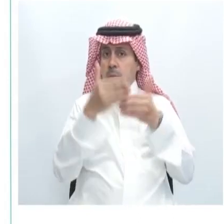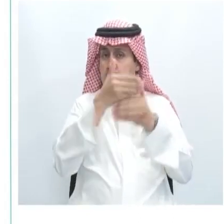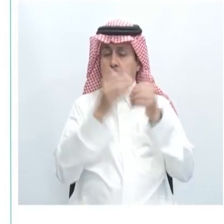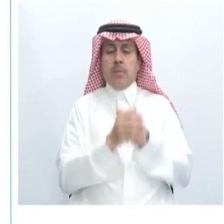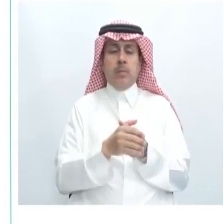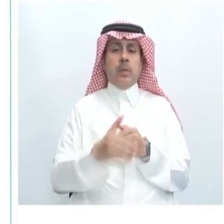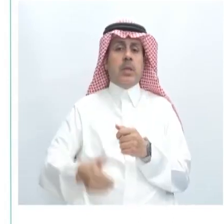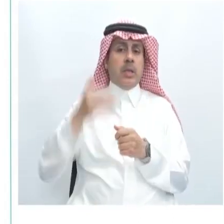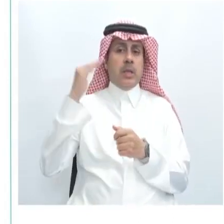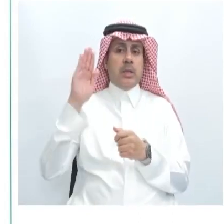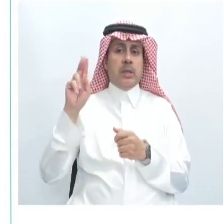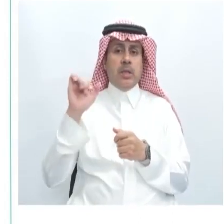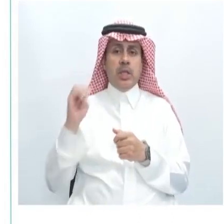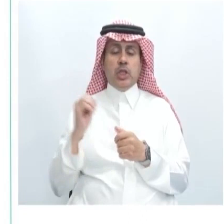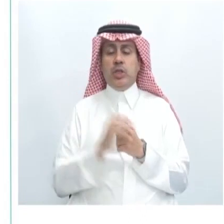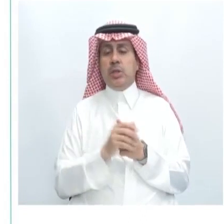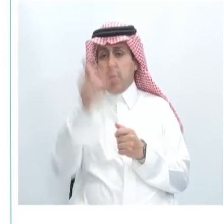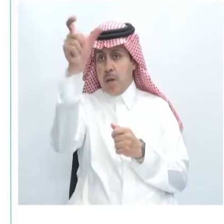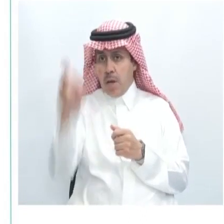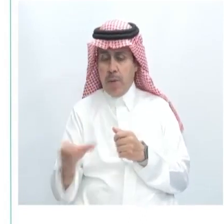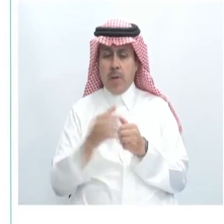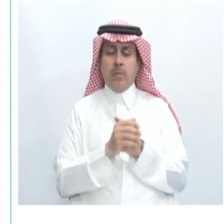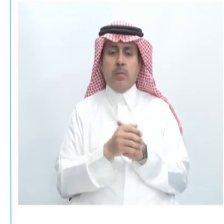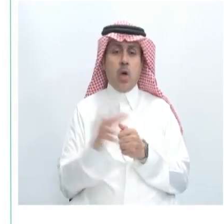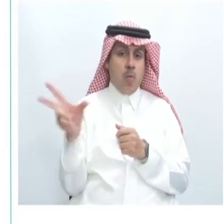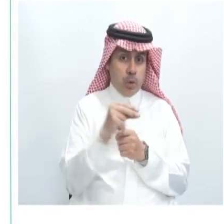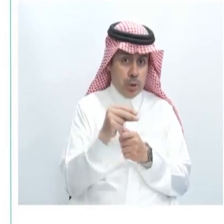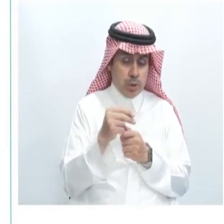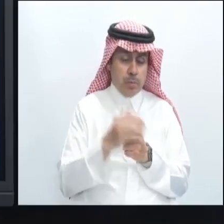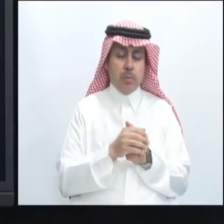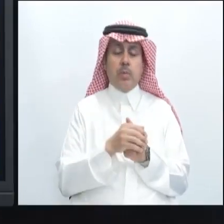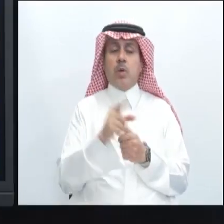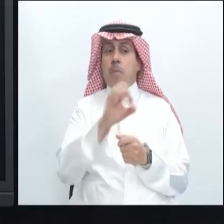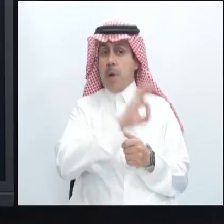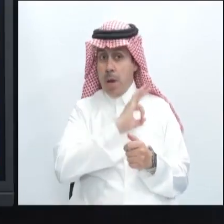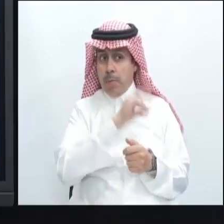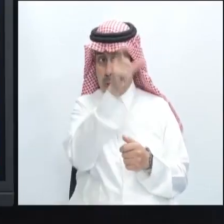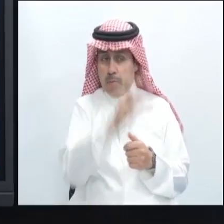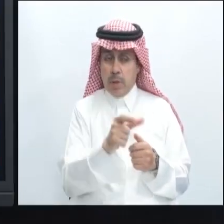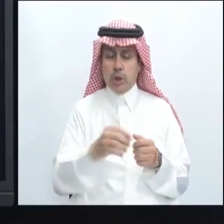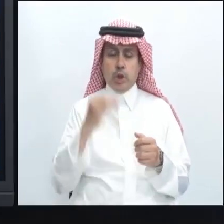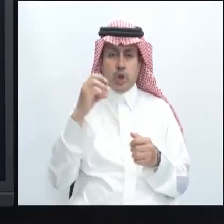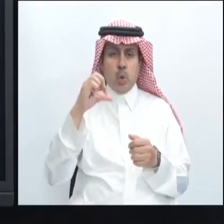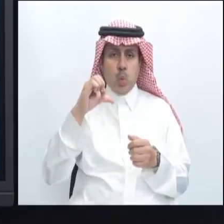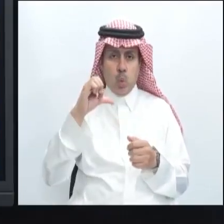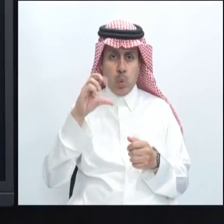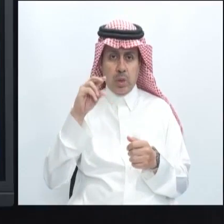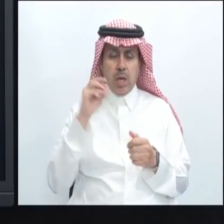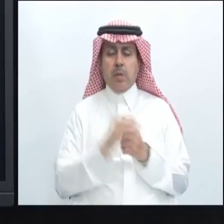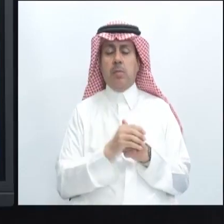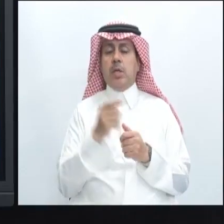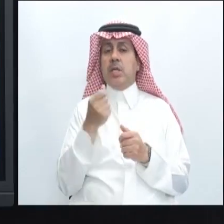على احتياج السوق على على المنتج الذي يلبي رغبه العميل من حيث الجوده من حيث السعر